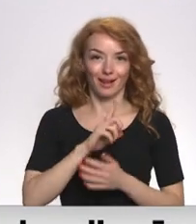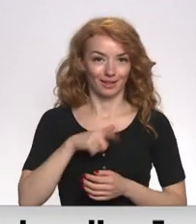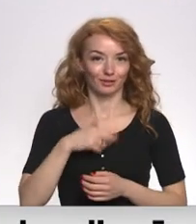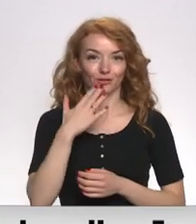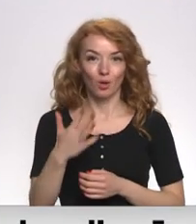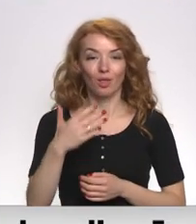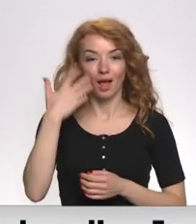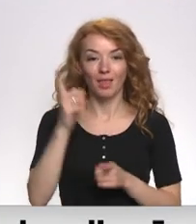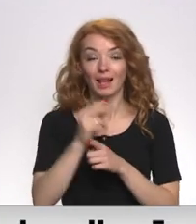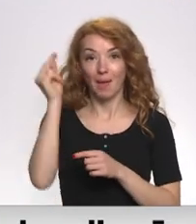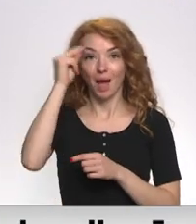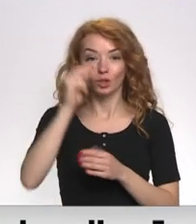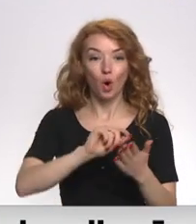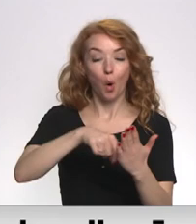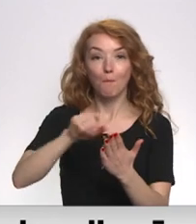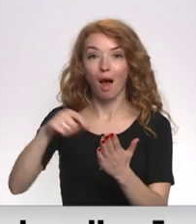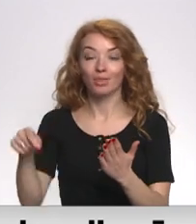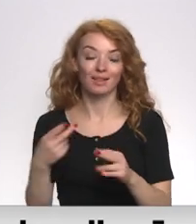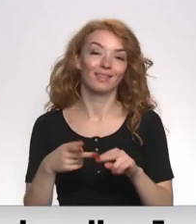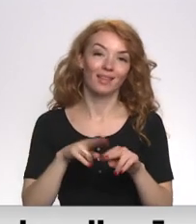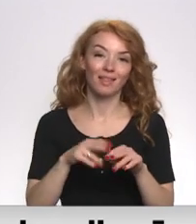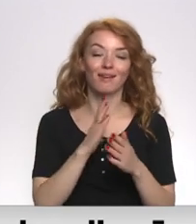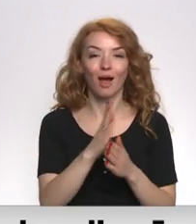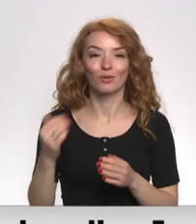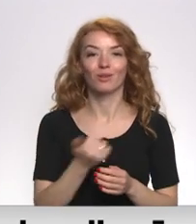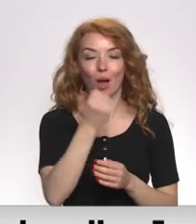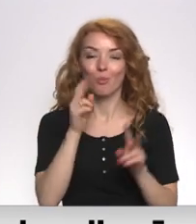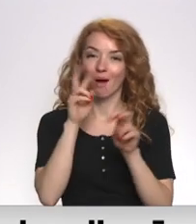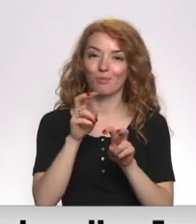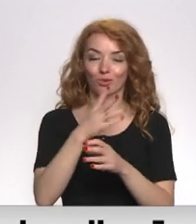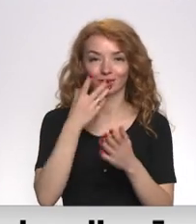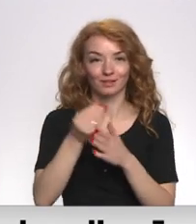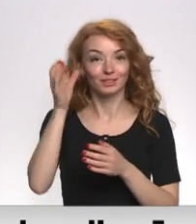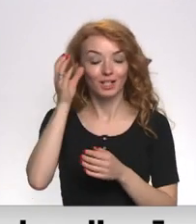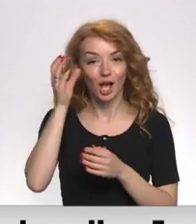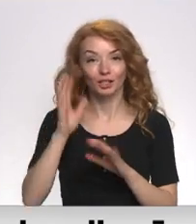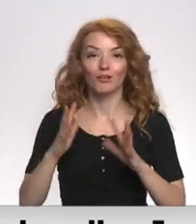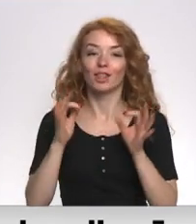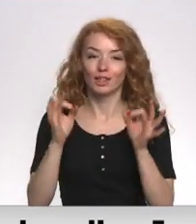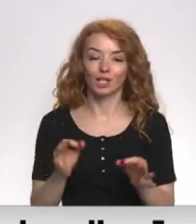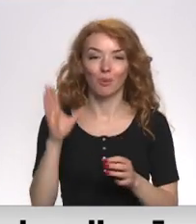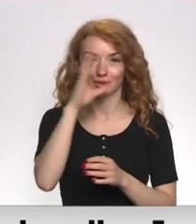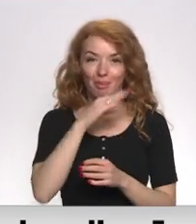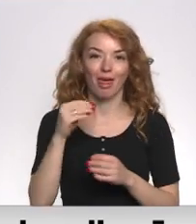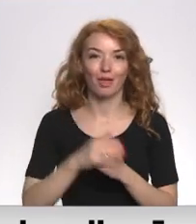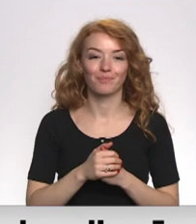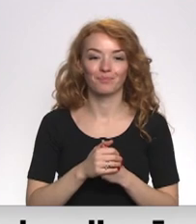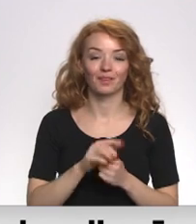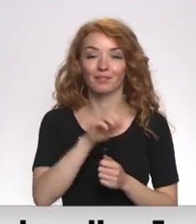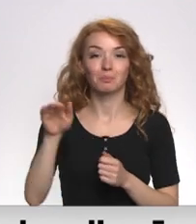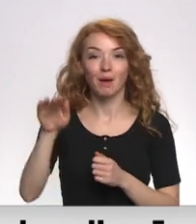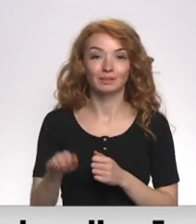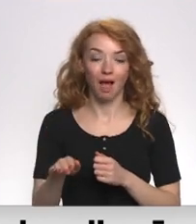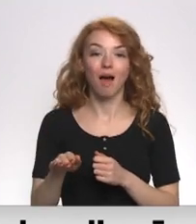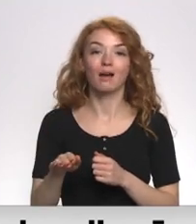es iemācījos likt komatas. Un tieši tāpēc katru gadu ir jāpārbaud savas zināšanas, vai tiešām es spēju. Jaunākajam diktāta